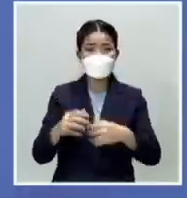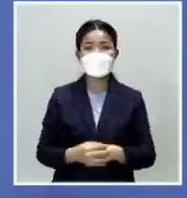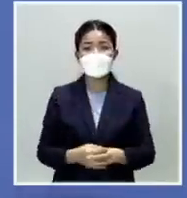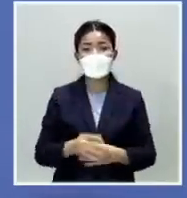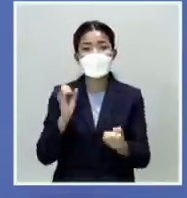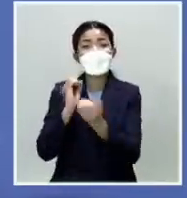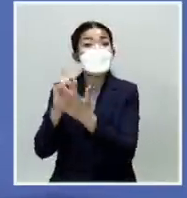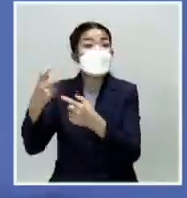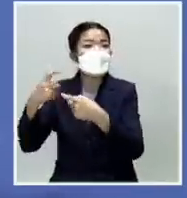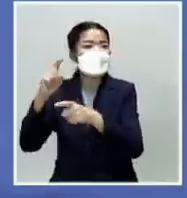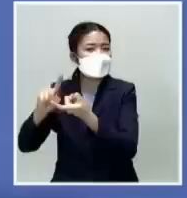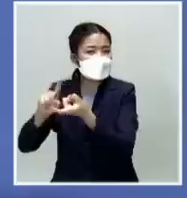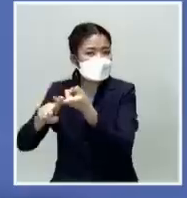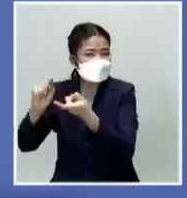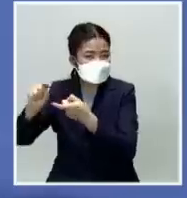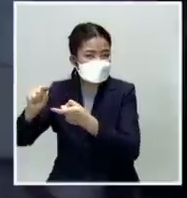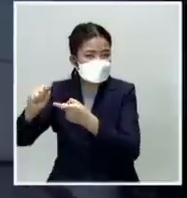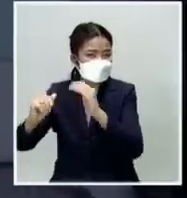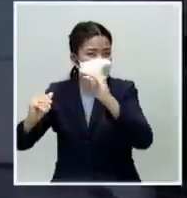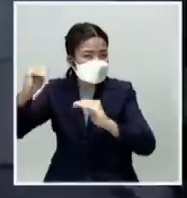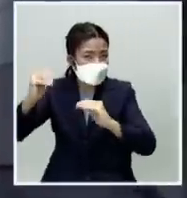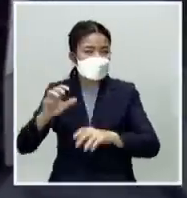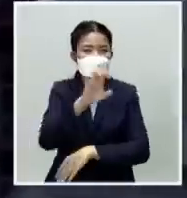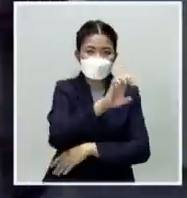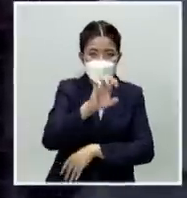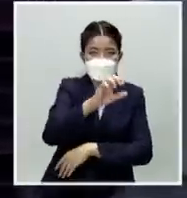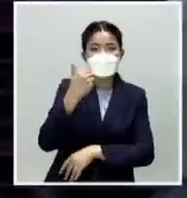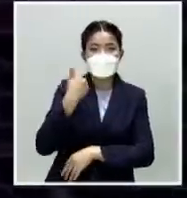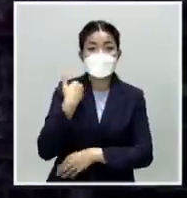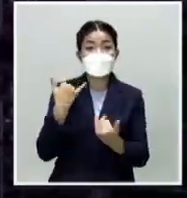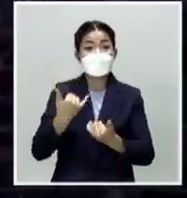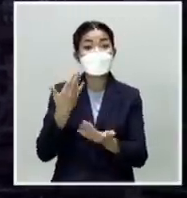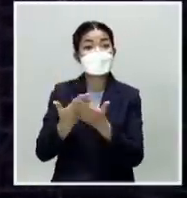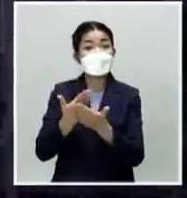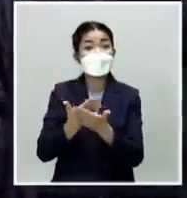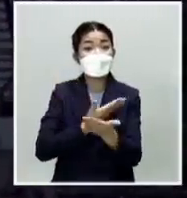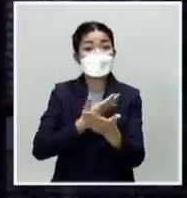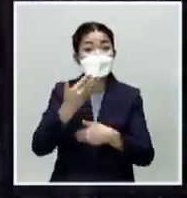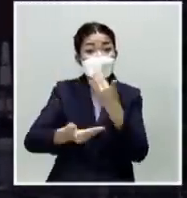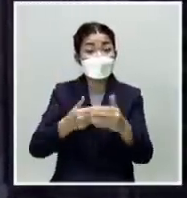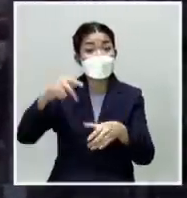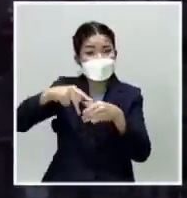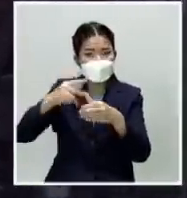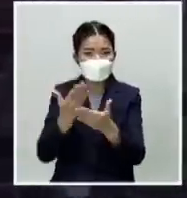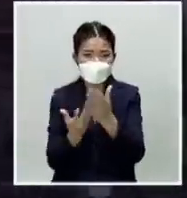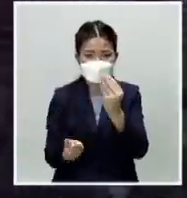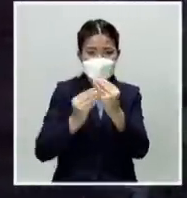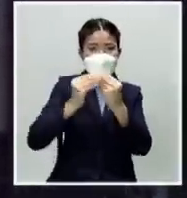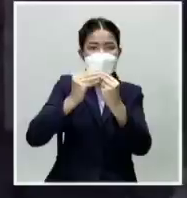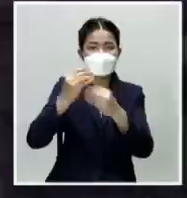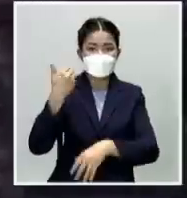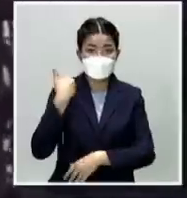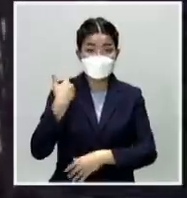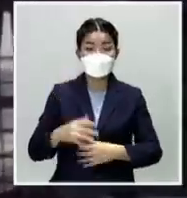ทำให้รัสเซียมีอิทธิพลทางการเมืองเหนือยุโรปขณะที่ตอนนี้ราคาก๊าซในยุโรปก็กำลังทะยานขึ้นแบบหยุดไม่อยู่แล้วนะ